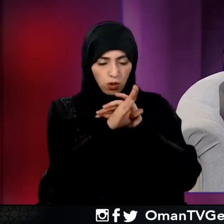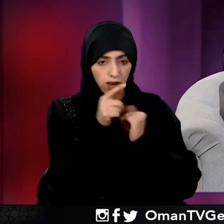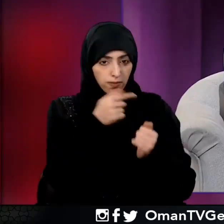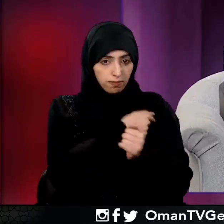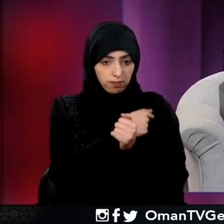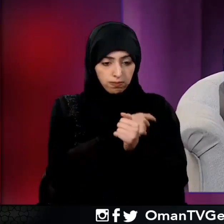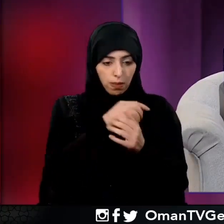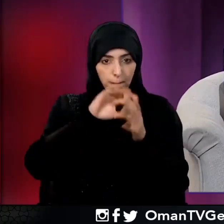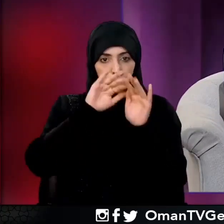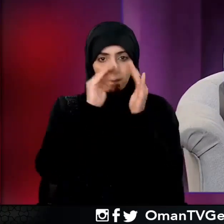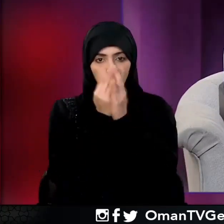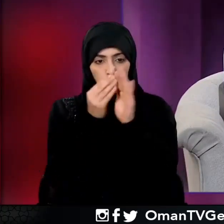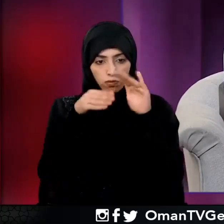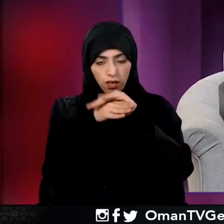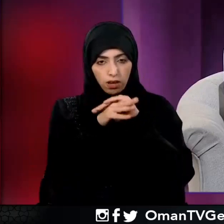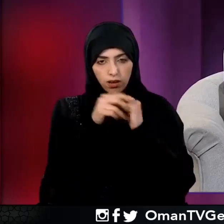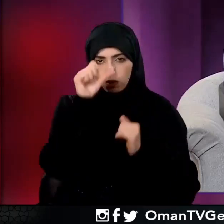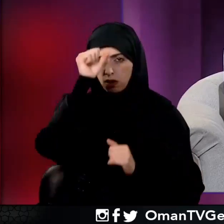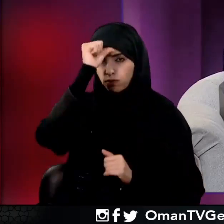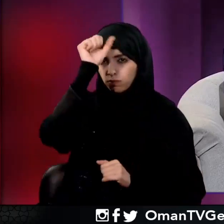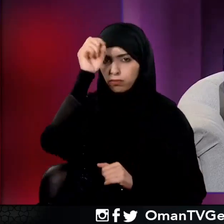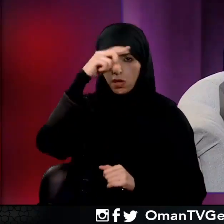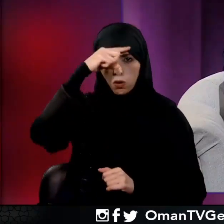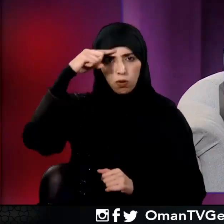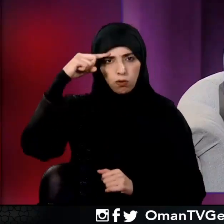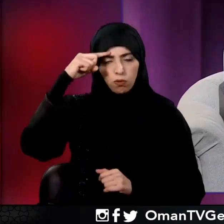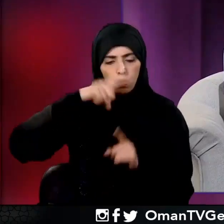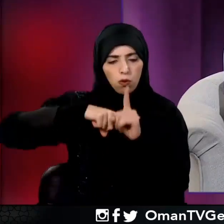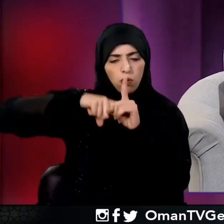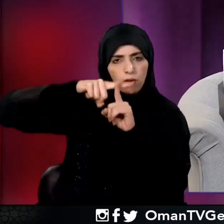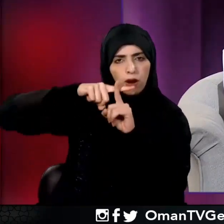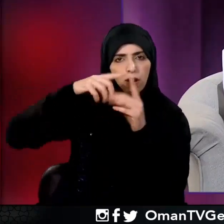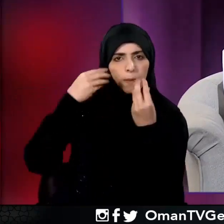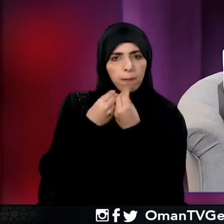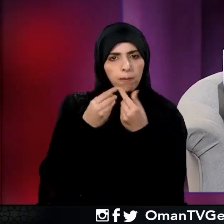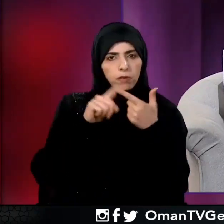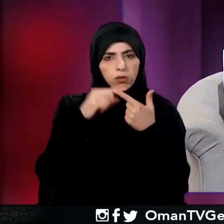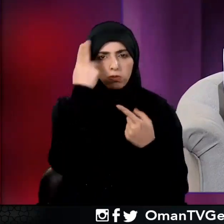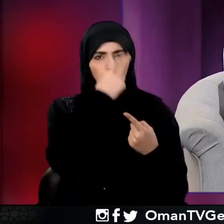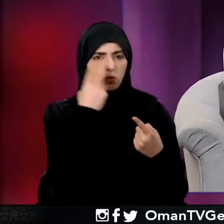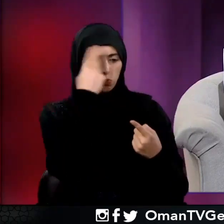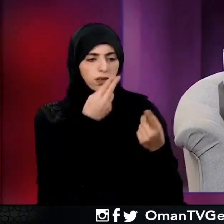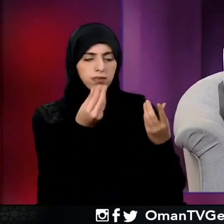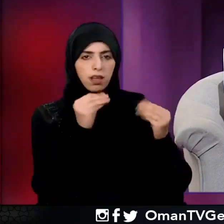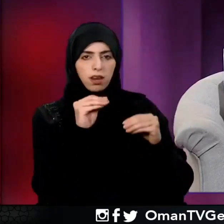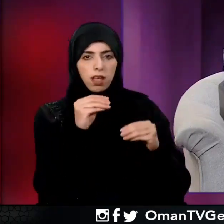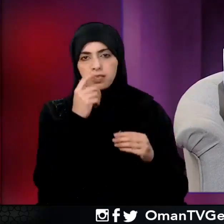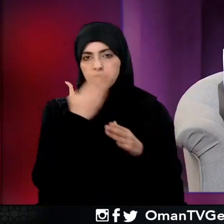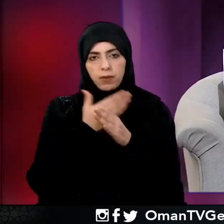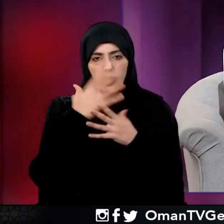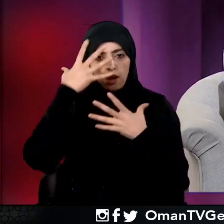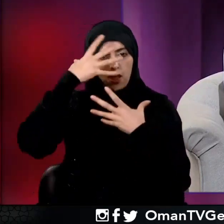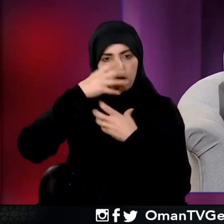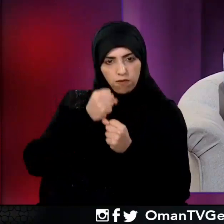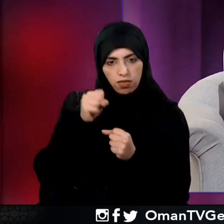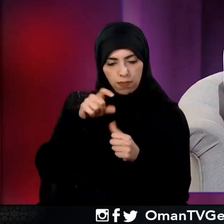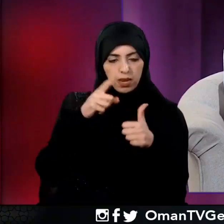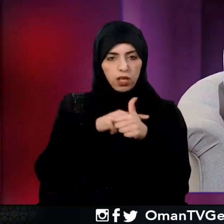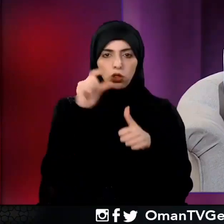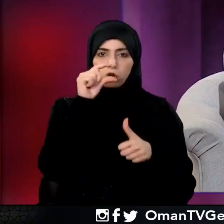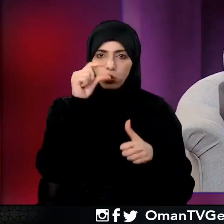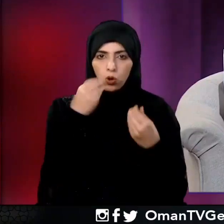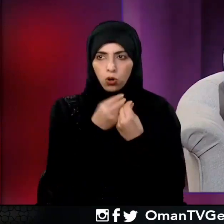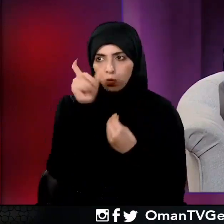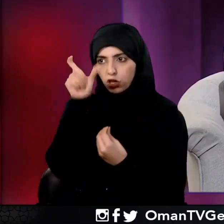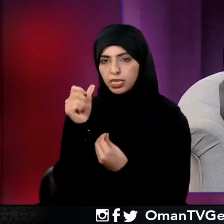عن طريق قياس درجة الحرارة وأسئلتها أخرى قبل أن يوصل الأطباء، هذا حماية للكادر الطبي أيضا